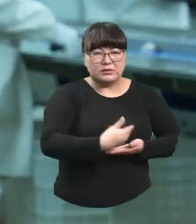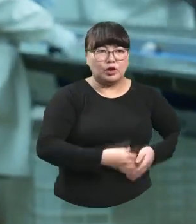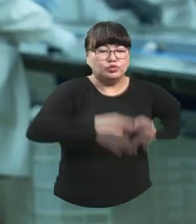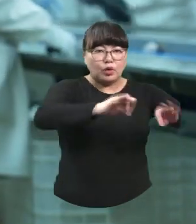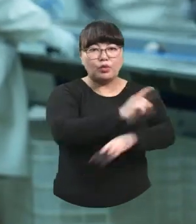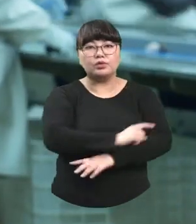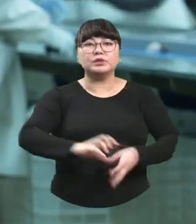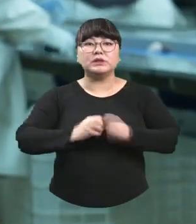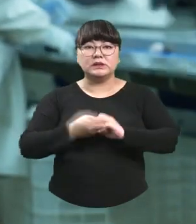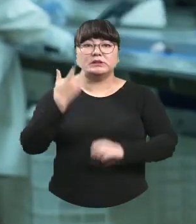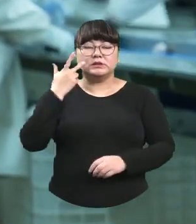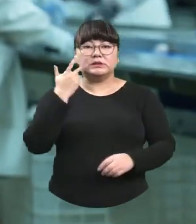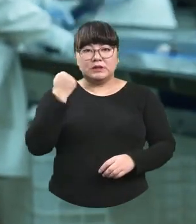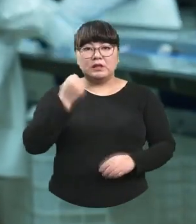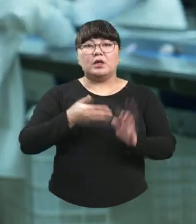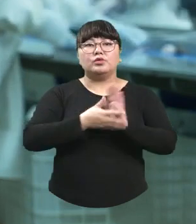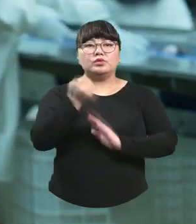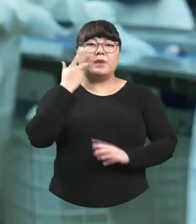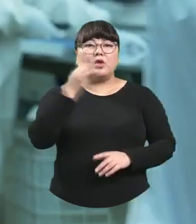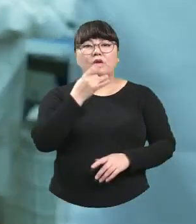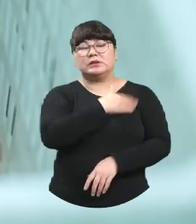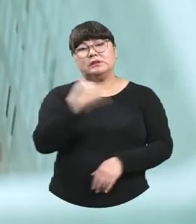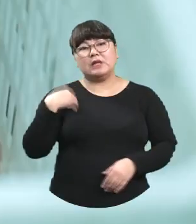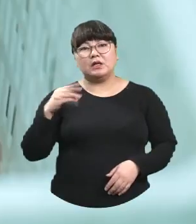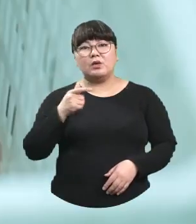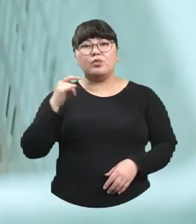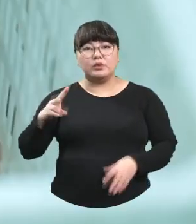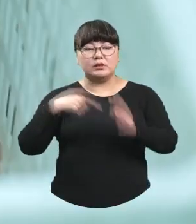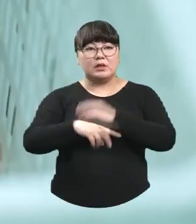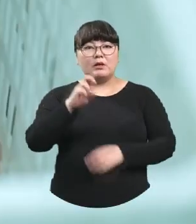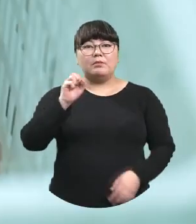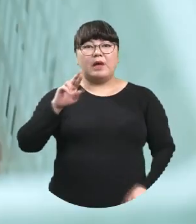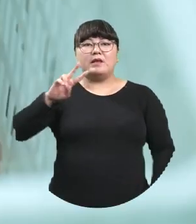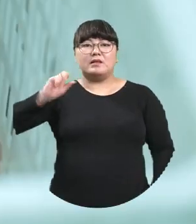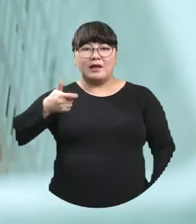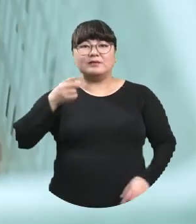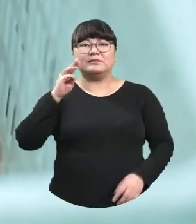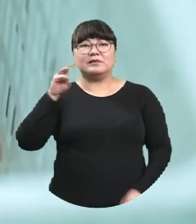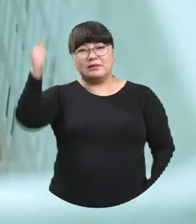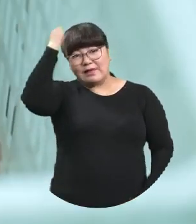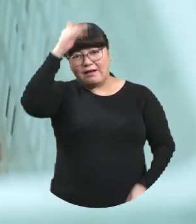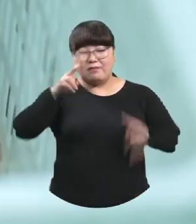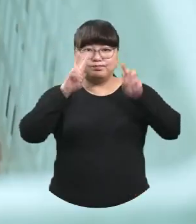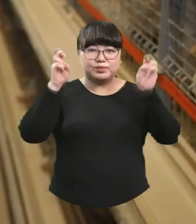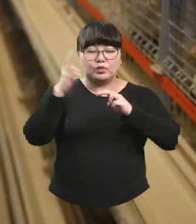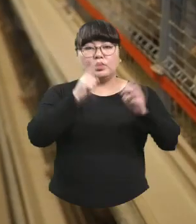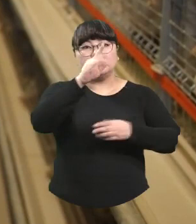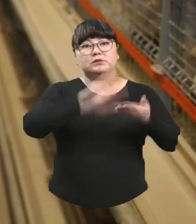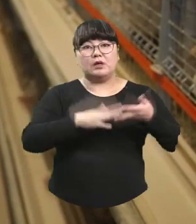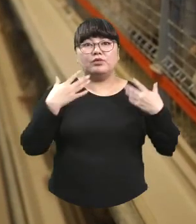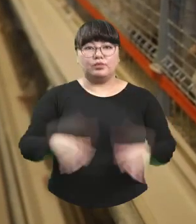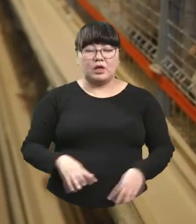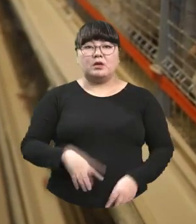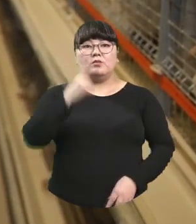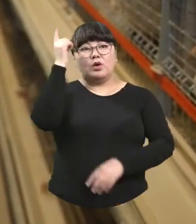бодтой үр дүнд хүрнэ гэж улсын хурлын төсвийн байнгын хорооны дарга тэмүүлэн баялаг дахиа хувьцат компаний үйлдвэртэй танилцуу яриа онцлсан юм. Монгол улс